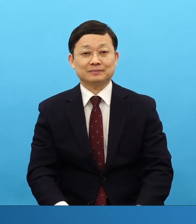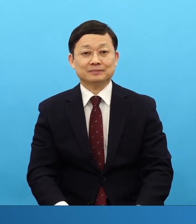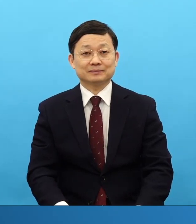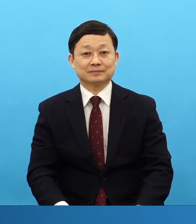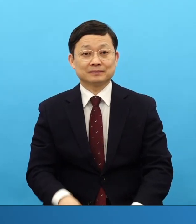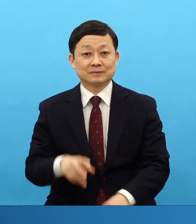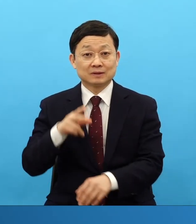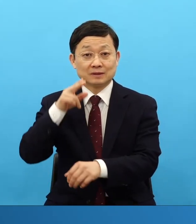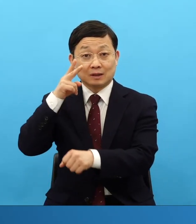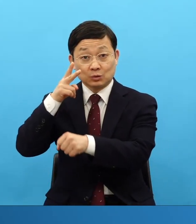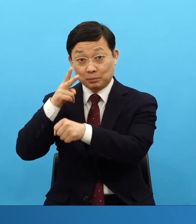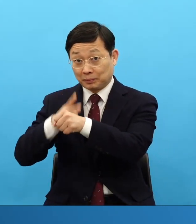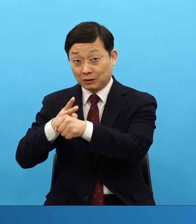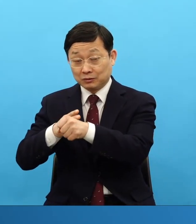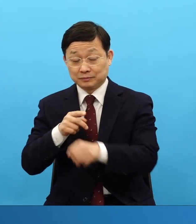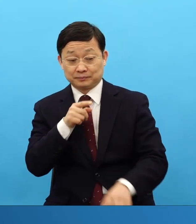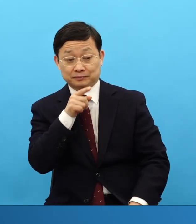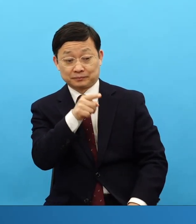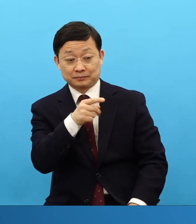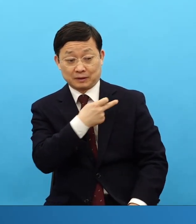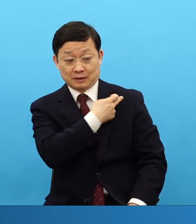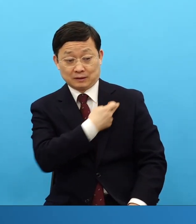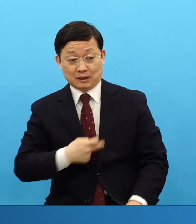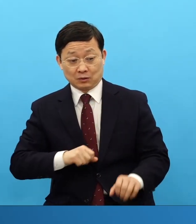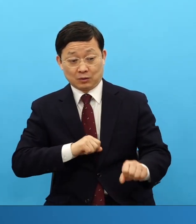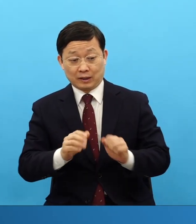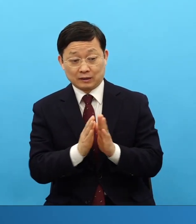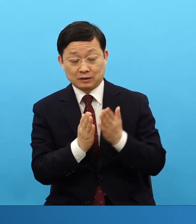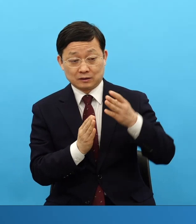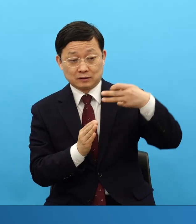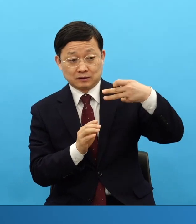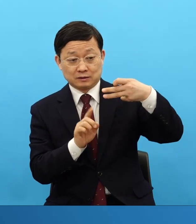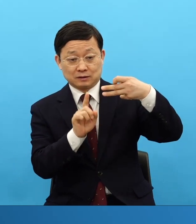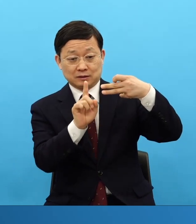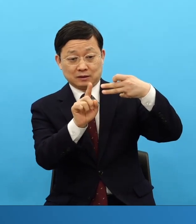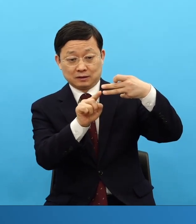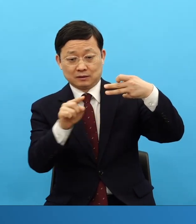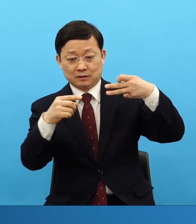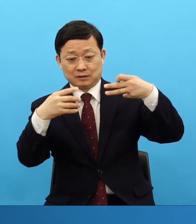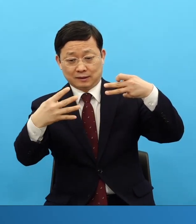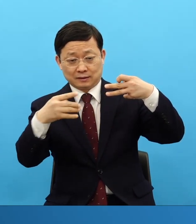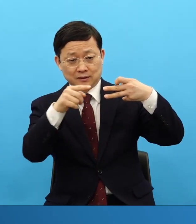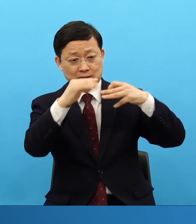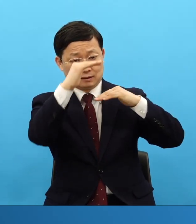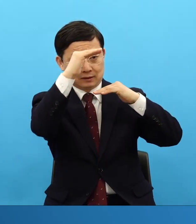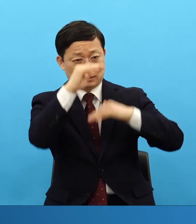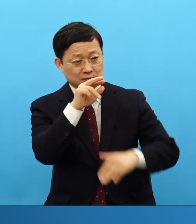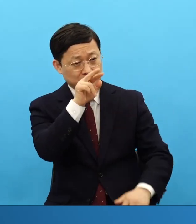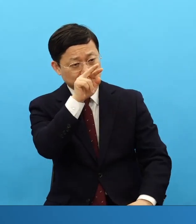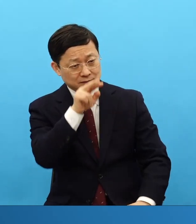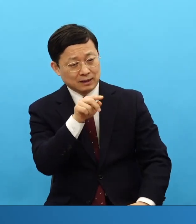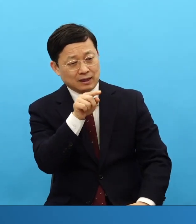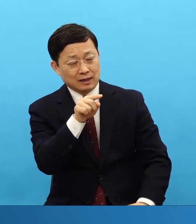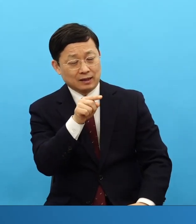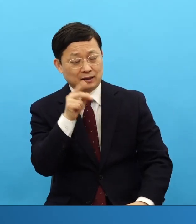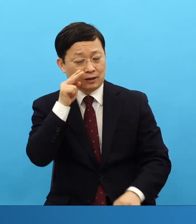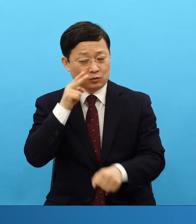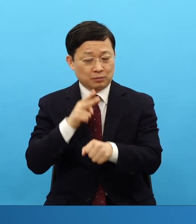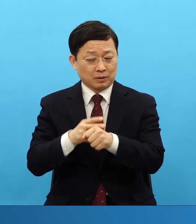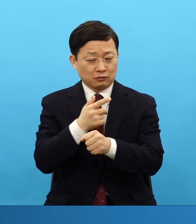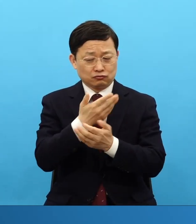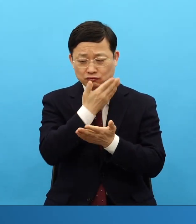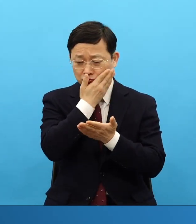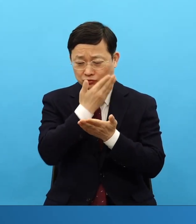이런 장면을 볼 때 참 굉장하다 하는 걸 느낄 수가 있습니다. And what you must keep in mind is when Paul sees the scene,